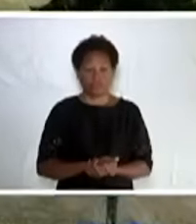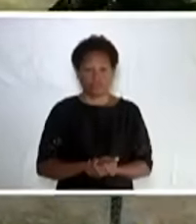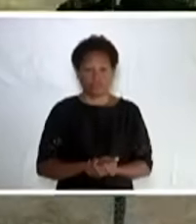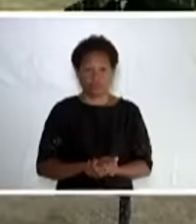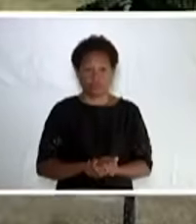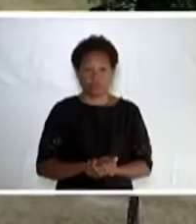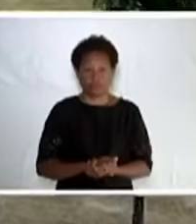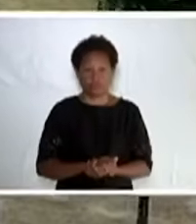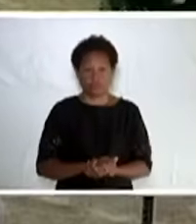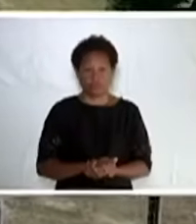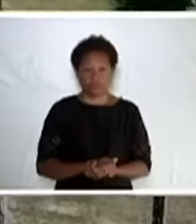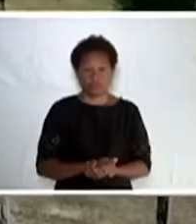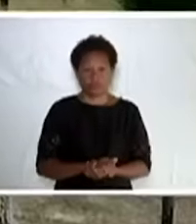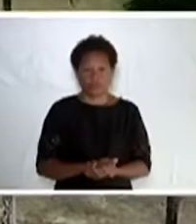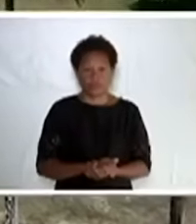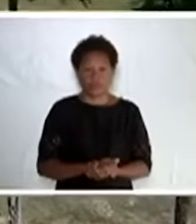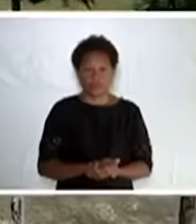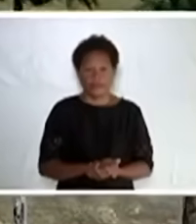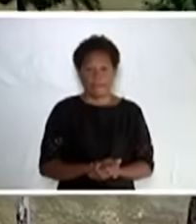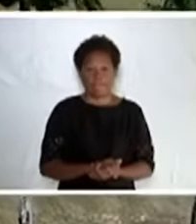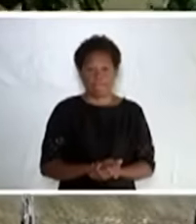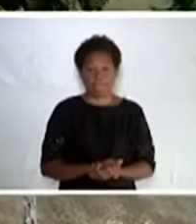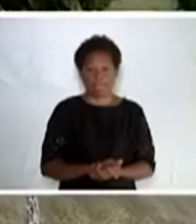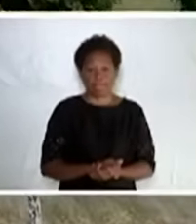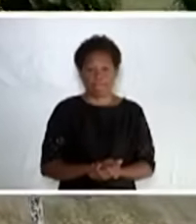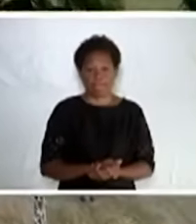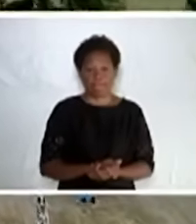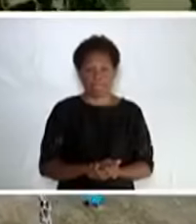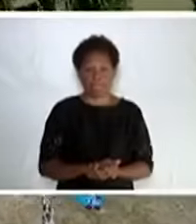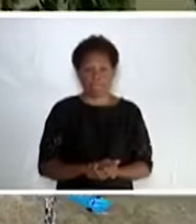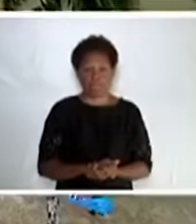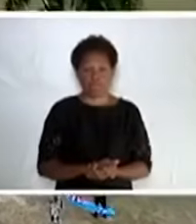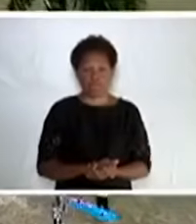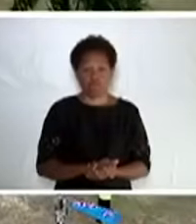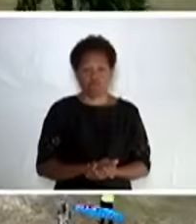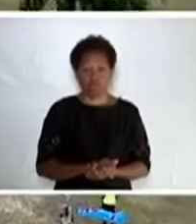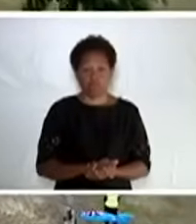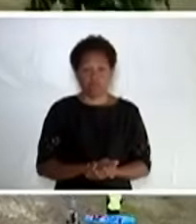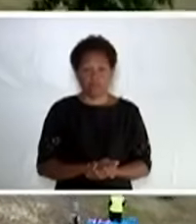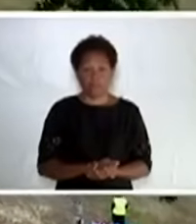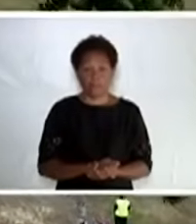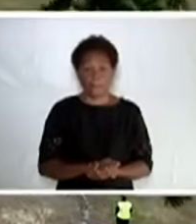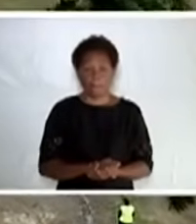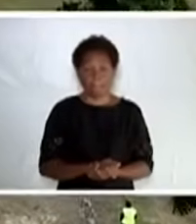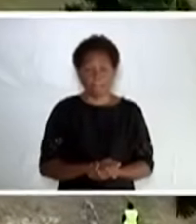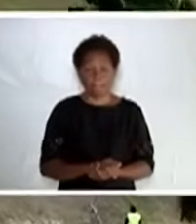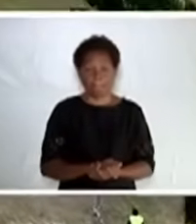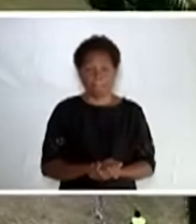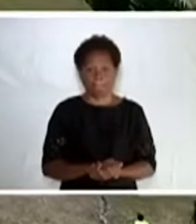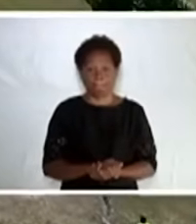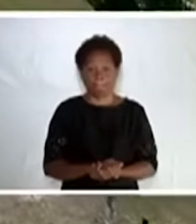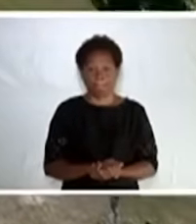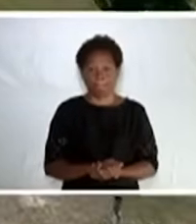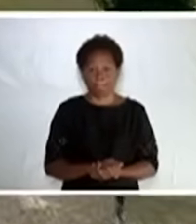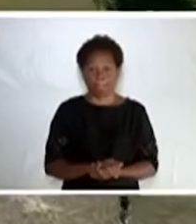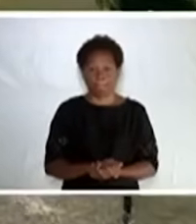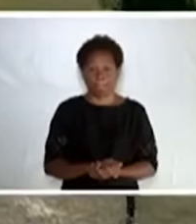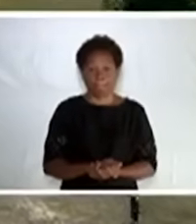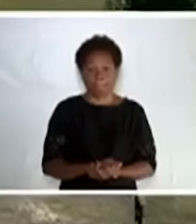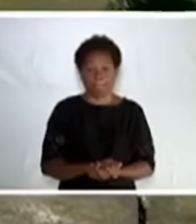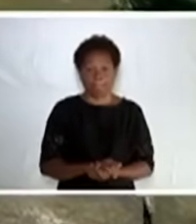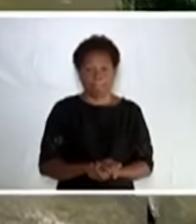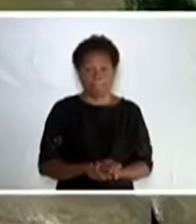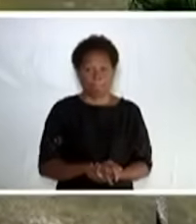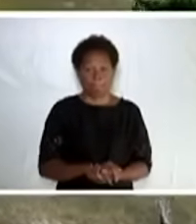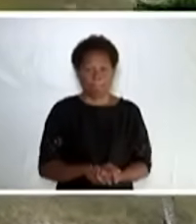हौसले को बढ़ा रहा है। 96 इयर्स तक ब्रिटिश रूल के बाद 1874 में इसी जगह पर